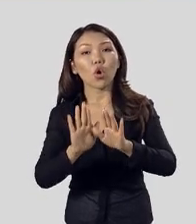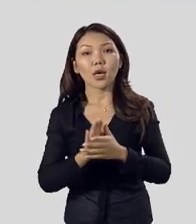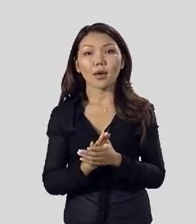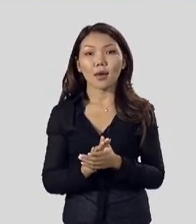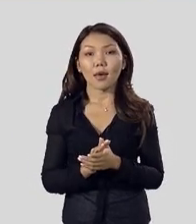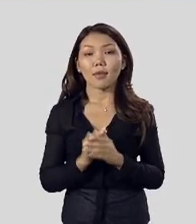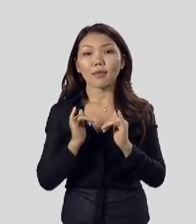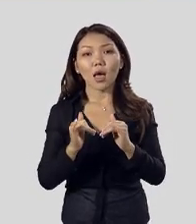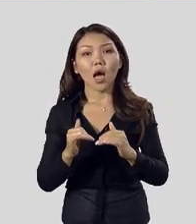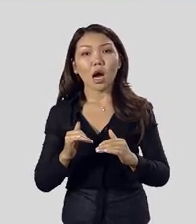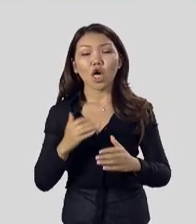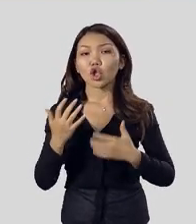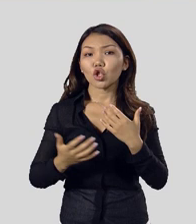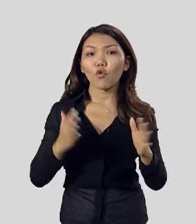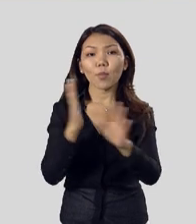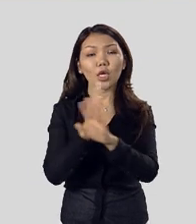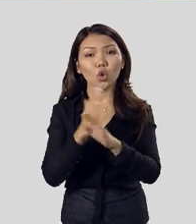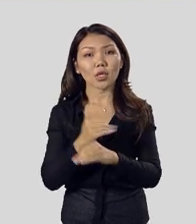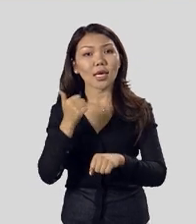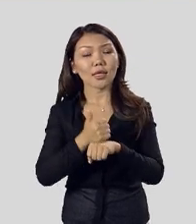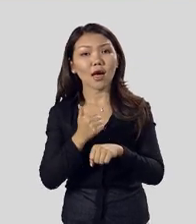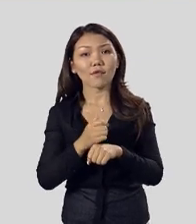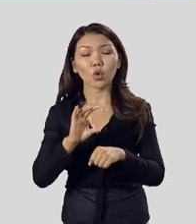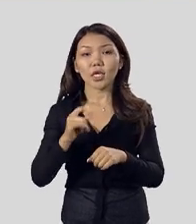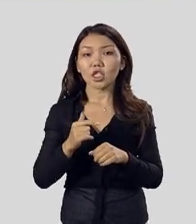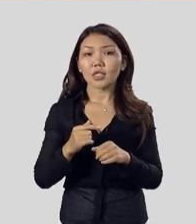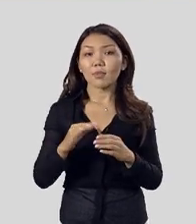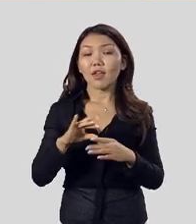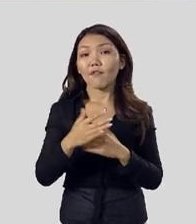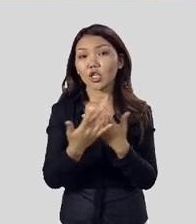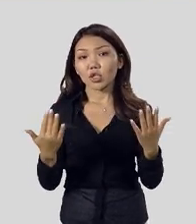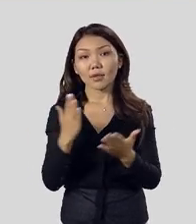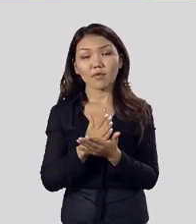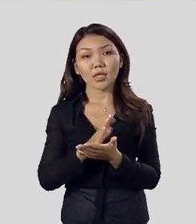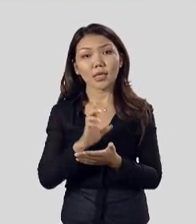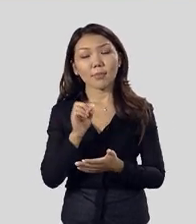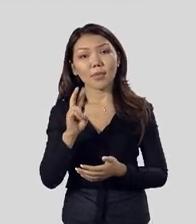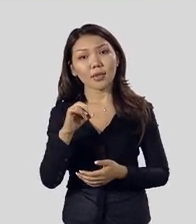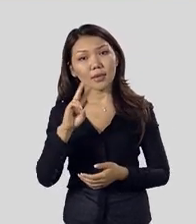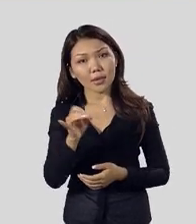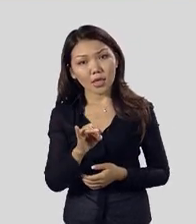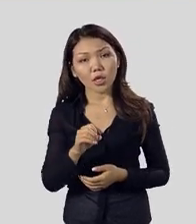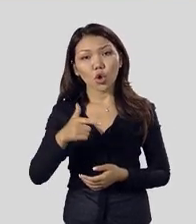природы главными органическими веществами являются белки и углеводы жиры